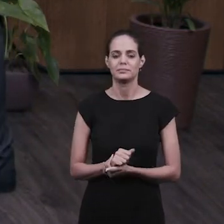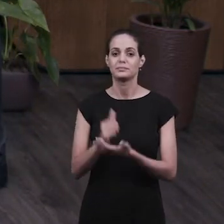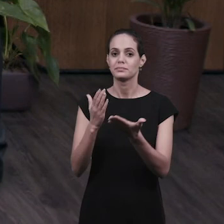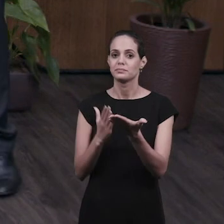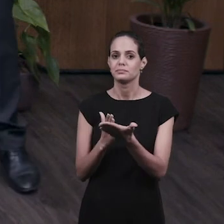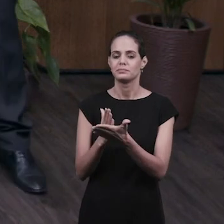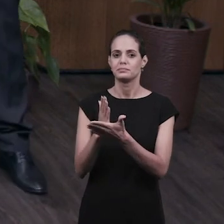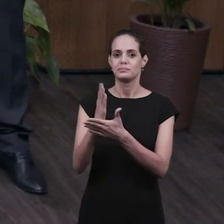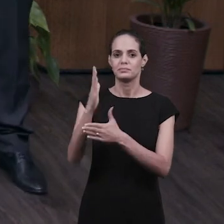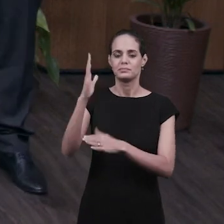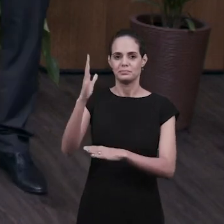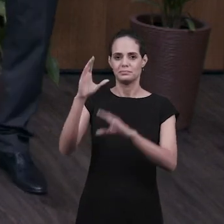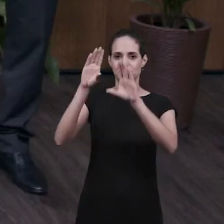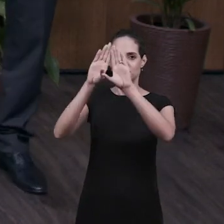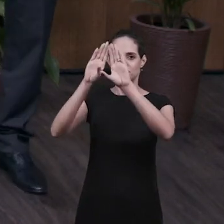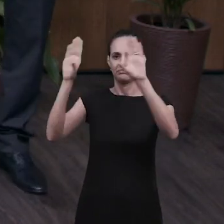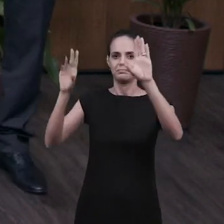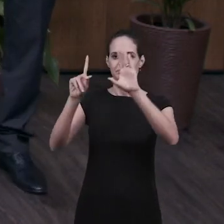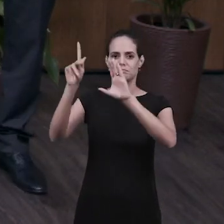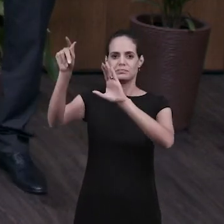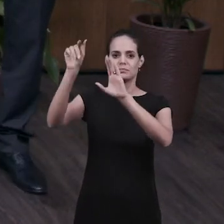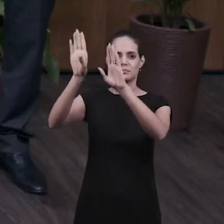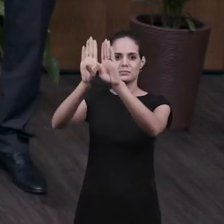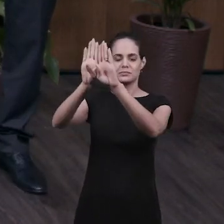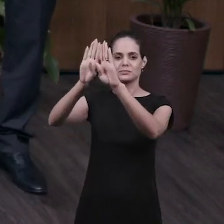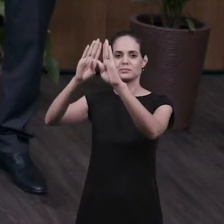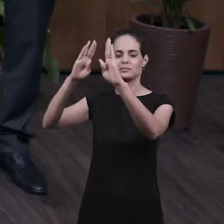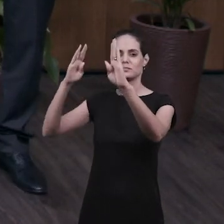et puisse entrer dans la ville par la porte.